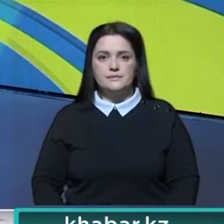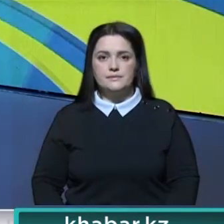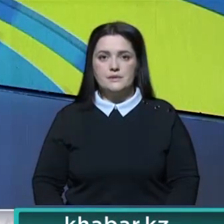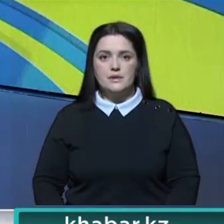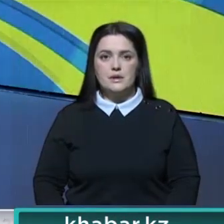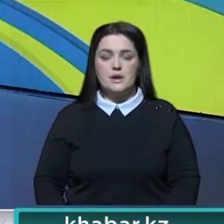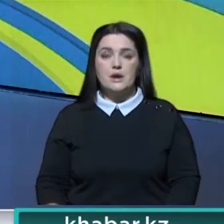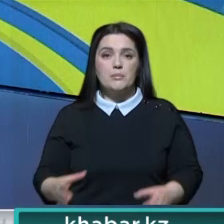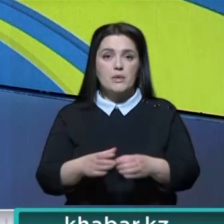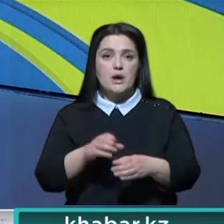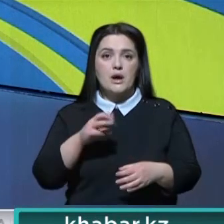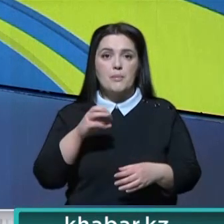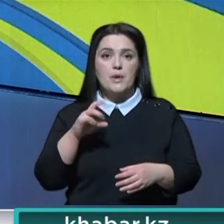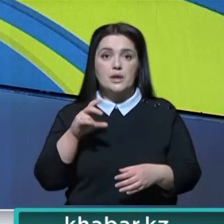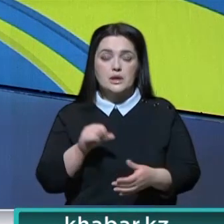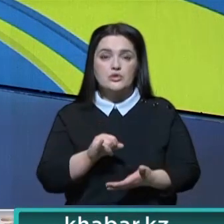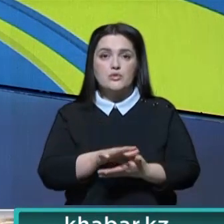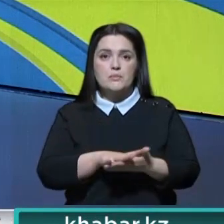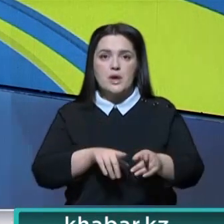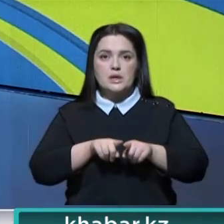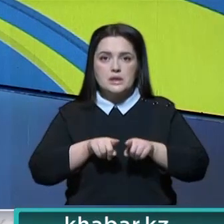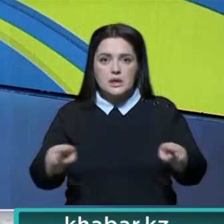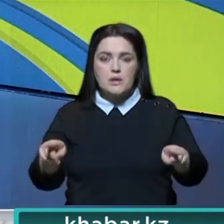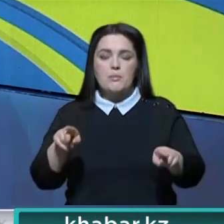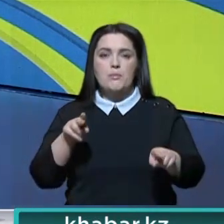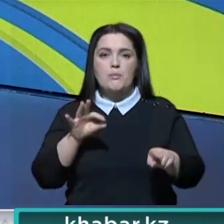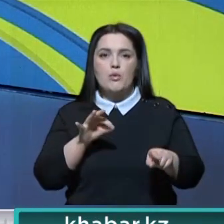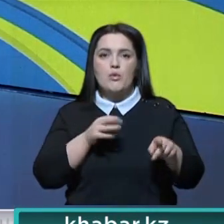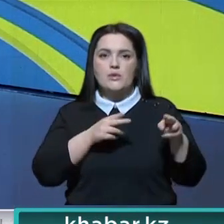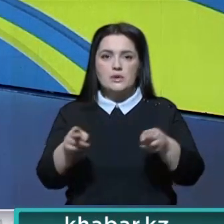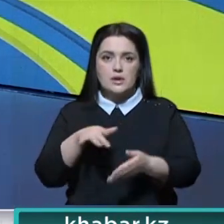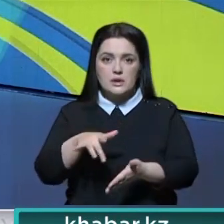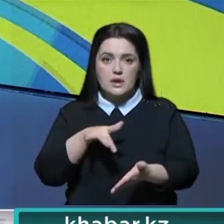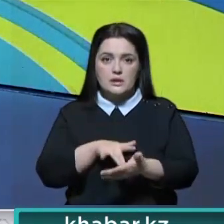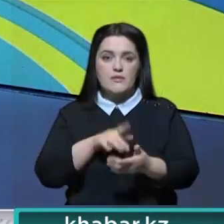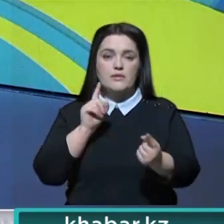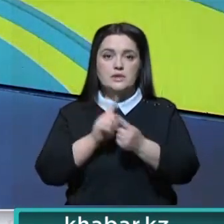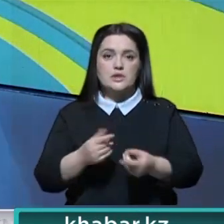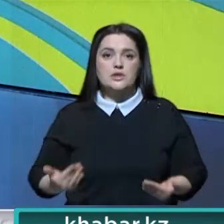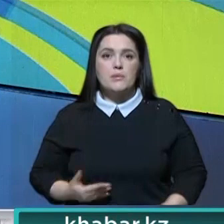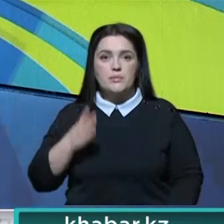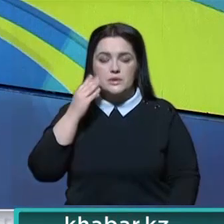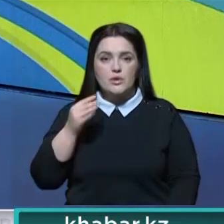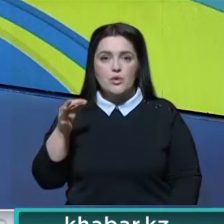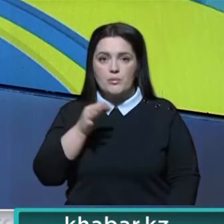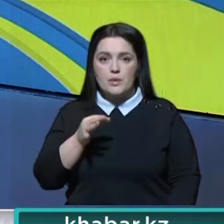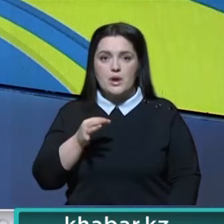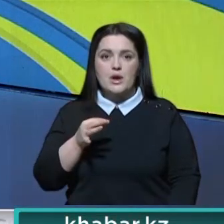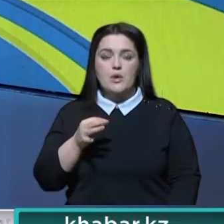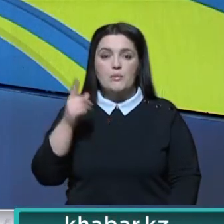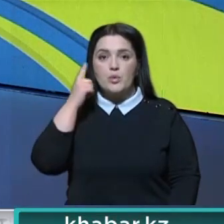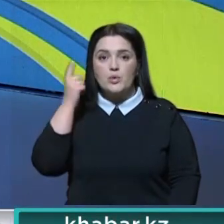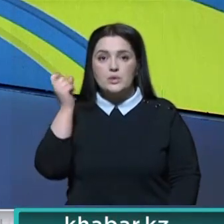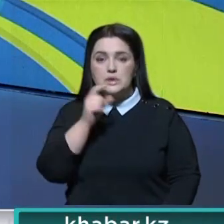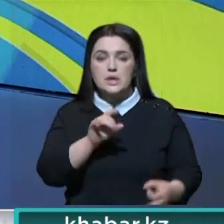Члены республиканского штаба партии «Аманат» продолжают свое агит-турне по регионам. Сегодня партийцы встретились с жителями Алматинской области,